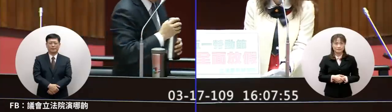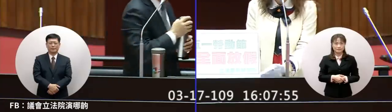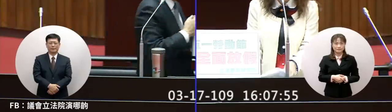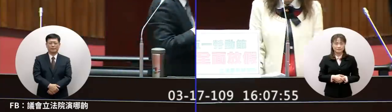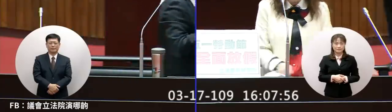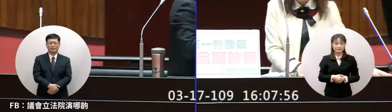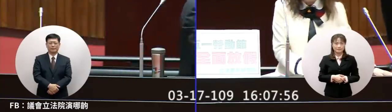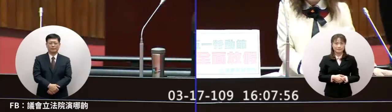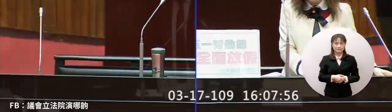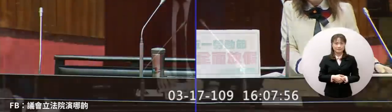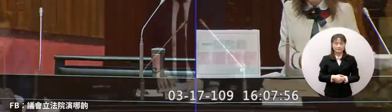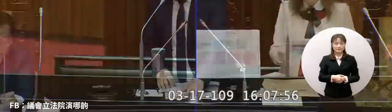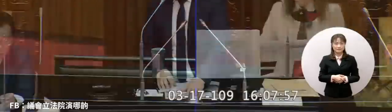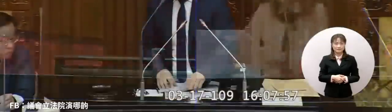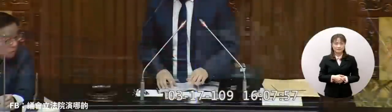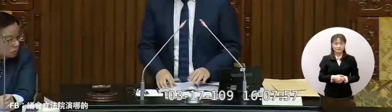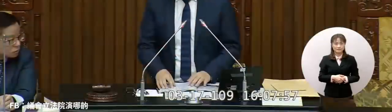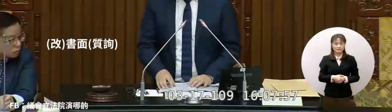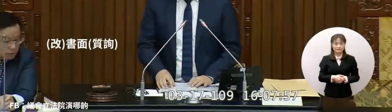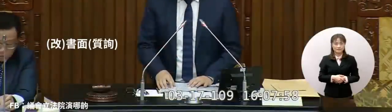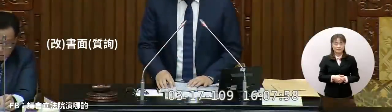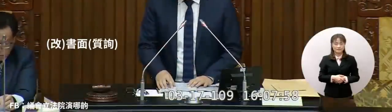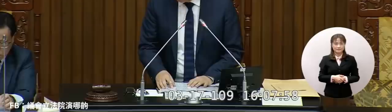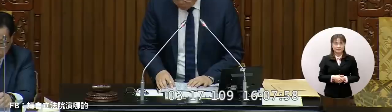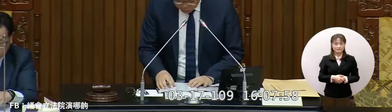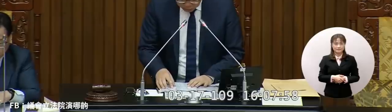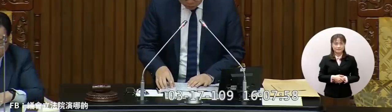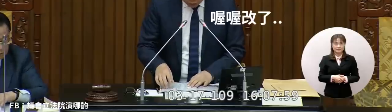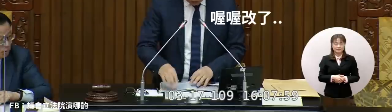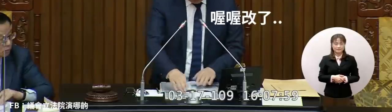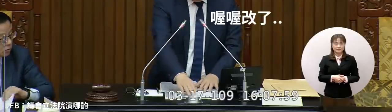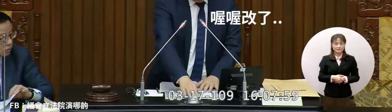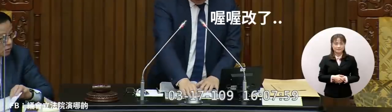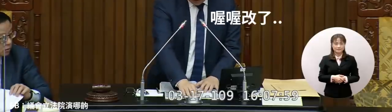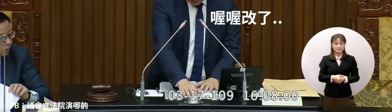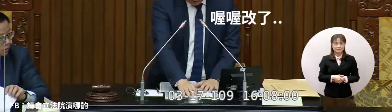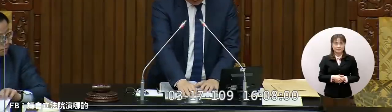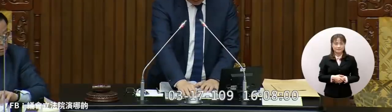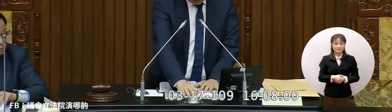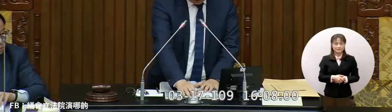无来咧。哦，改啊。